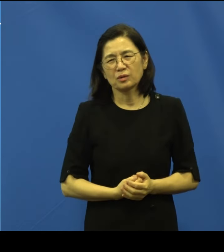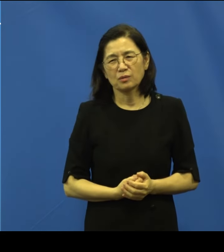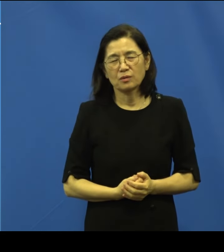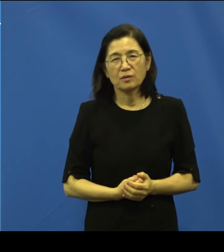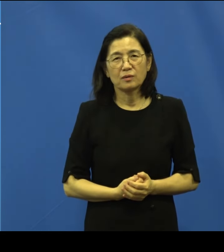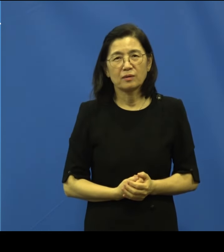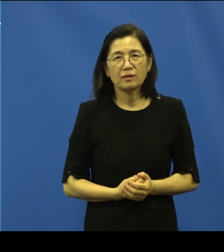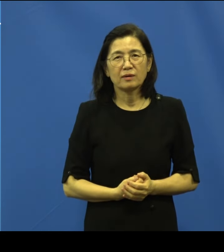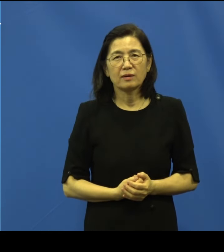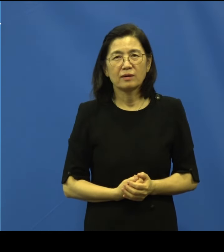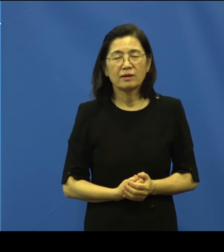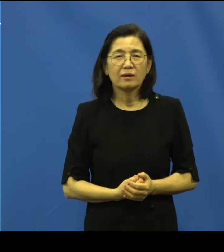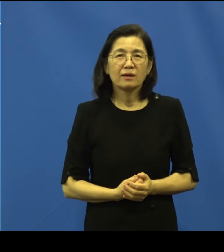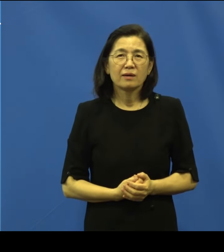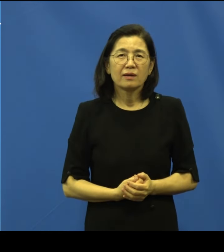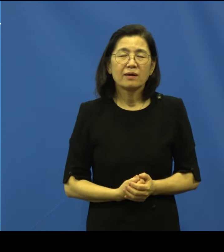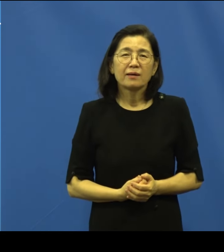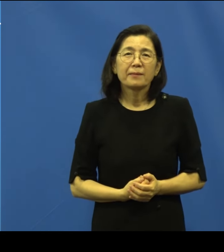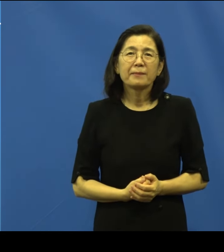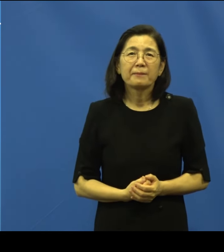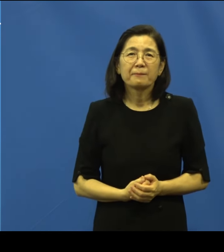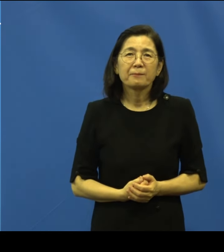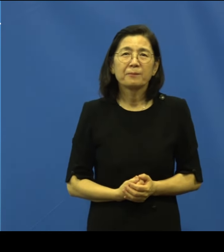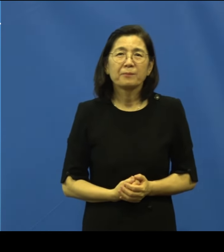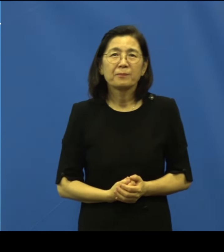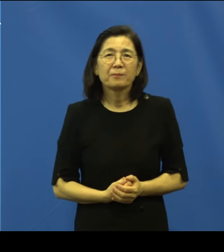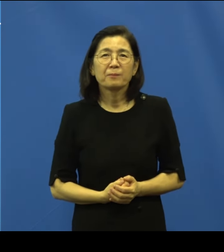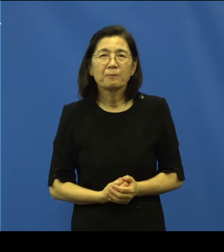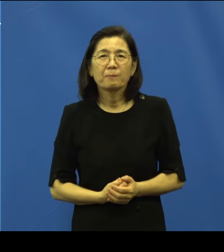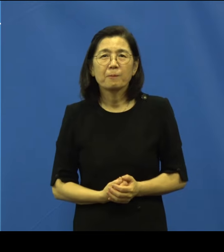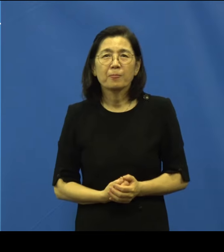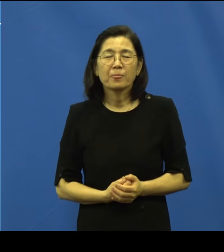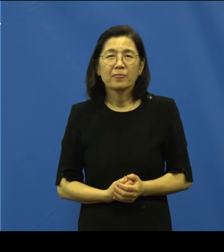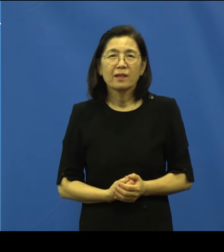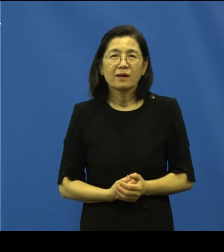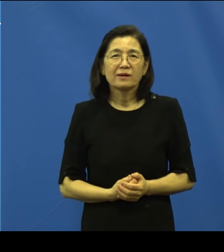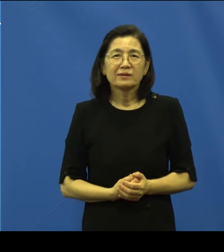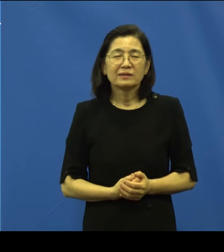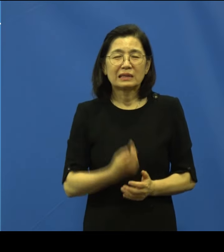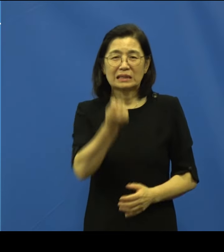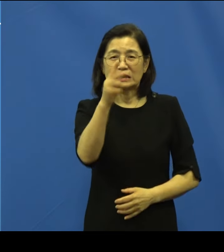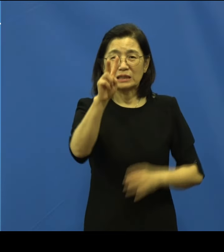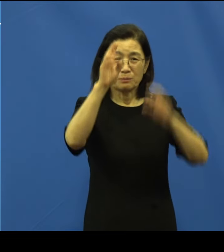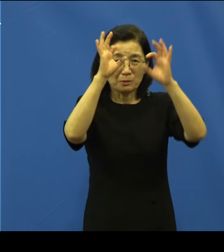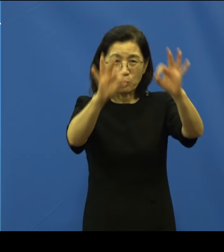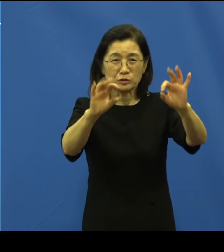안 봐도요, 참 감사한 거는 다 또 열심히 듣고 알려주더라고. 다